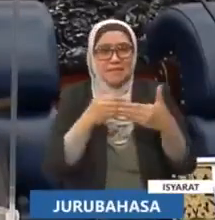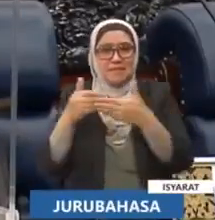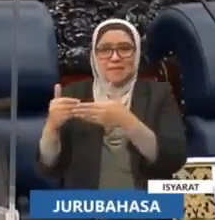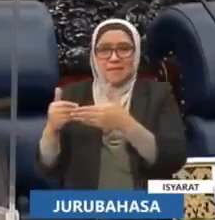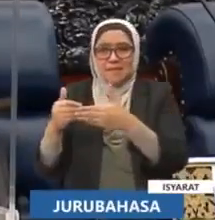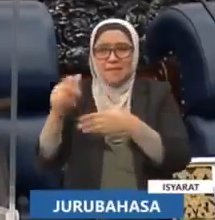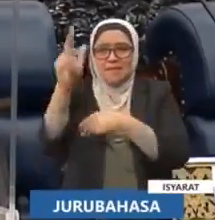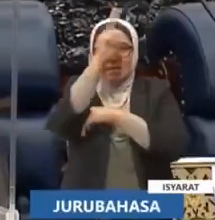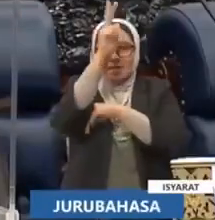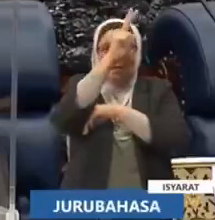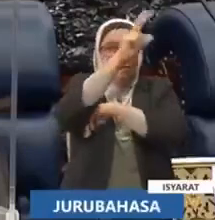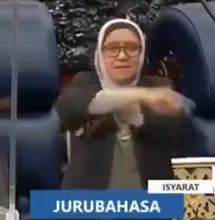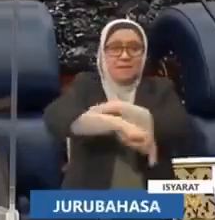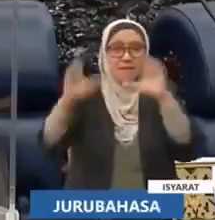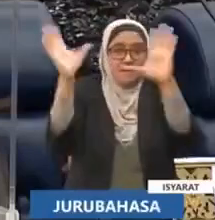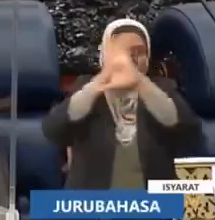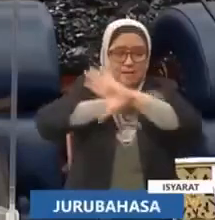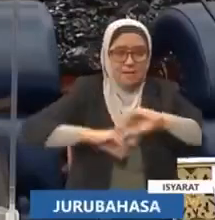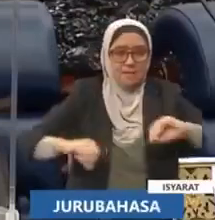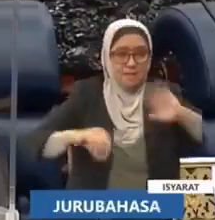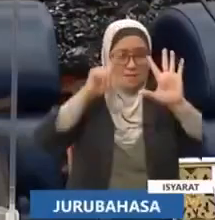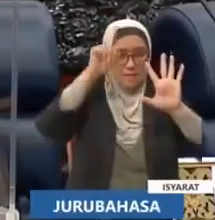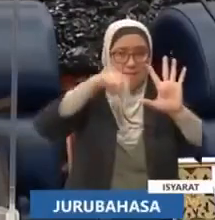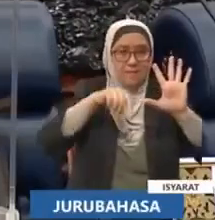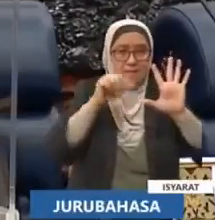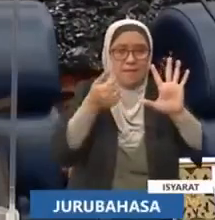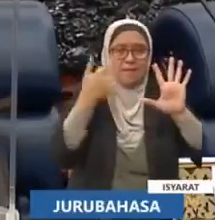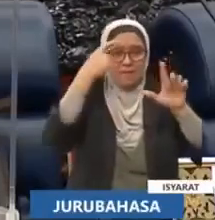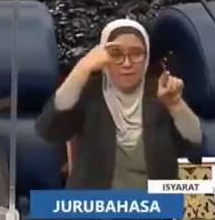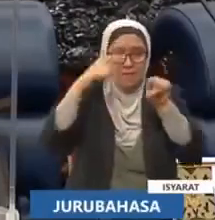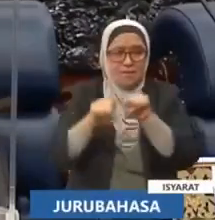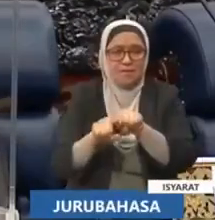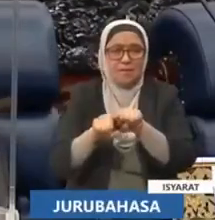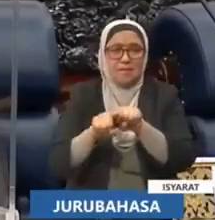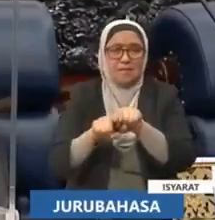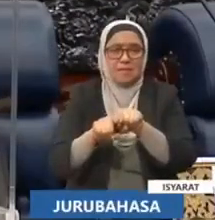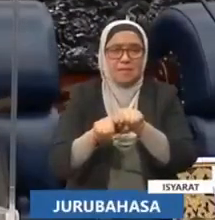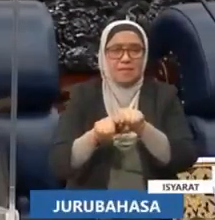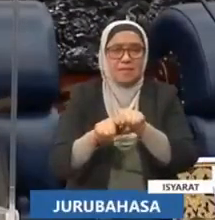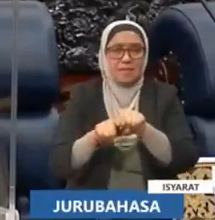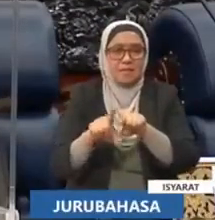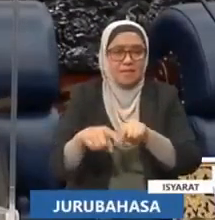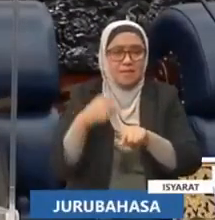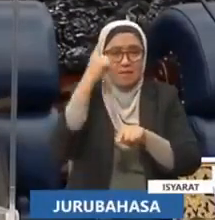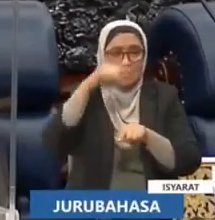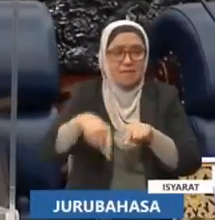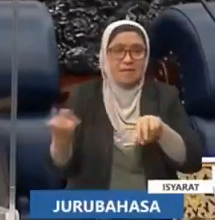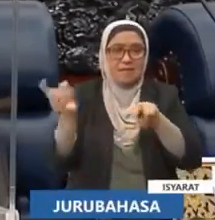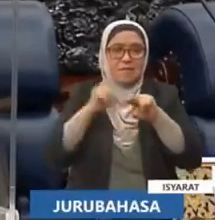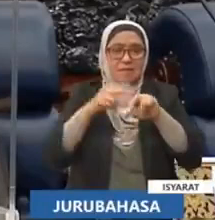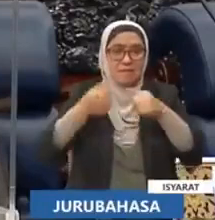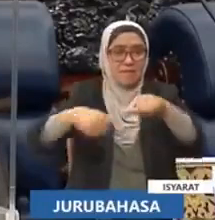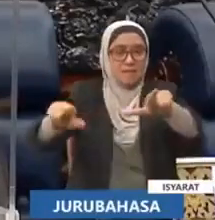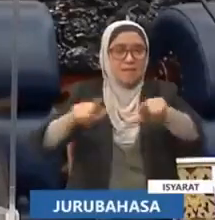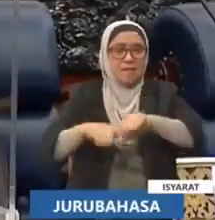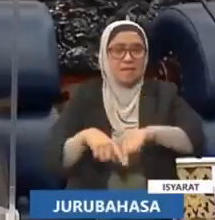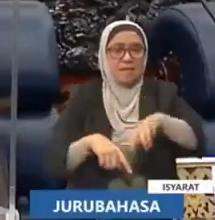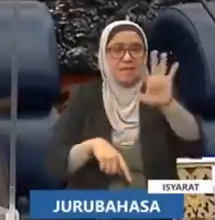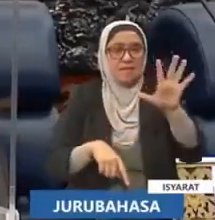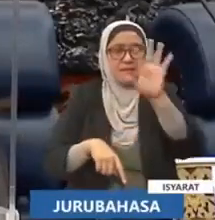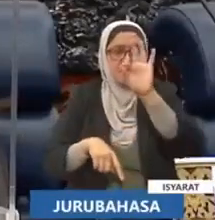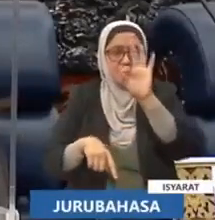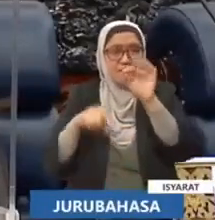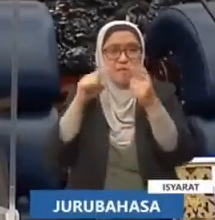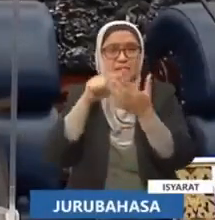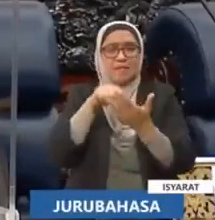25 Oktober telah bersetuju untuk membenarkan peningkatan kekerapan daripada 89 penerbangan seminggu kepada